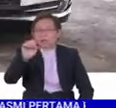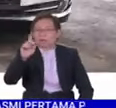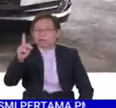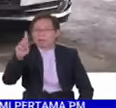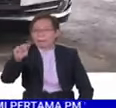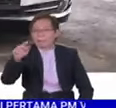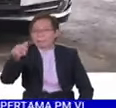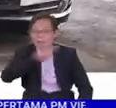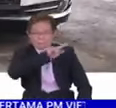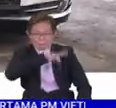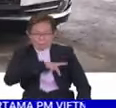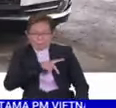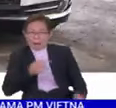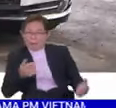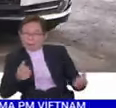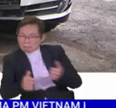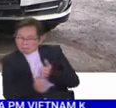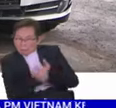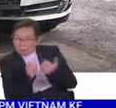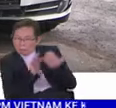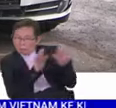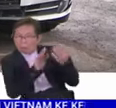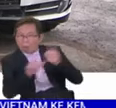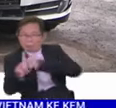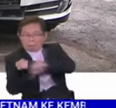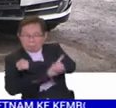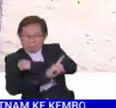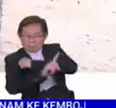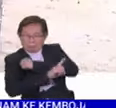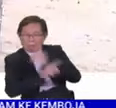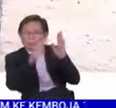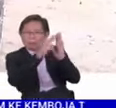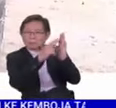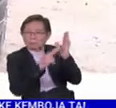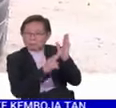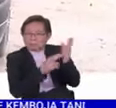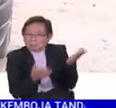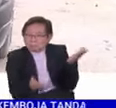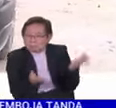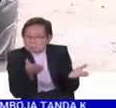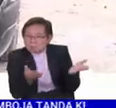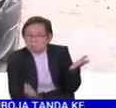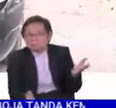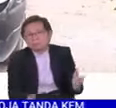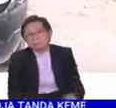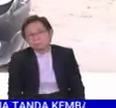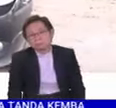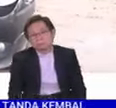berkata, pemilik berisiko berdepan tindakan undang-undang.